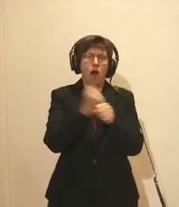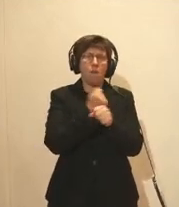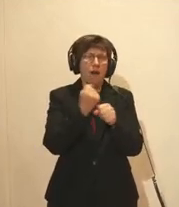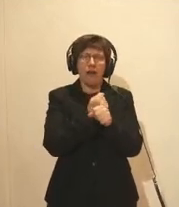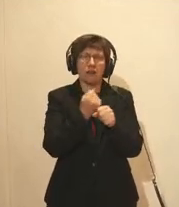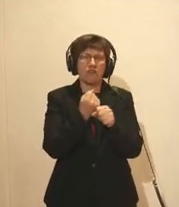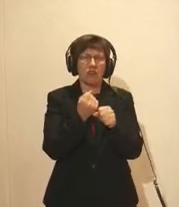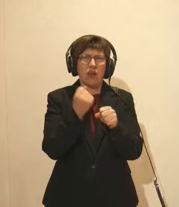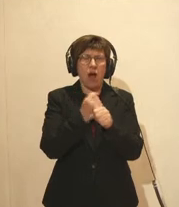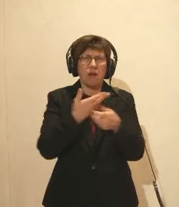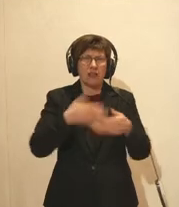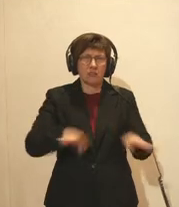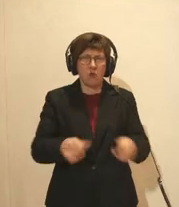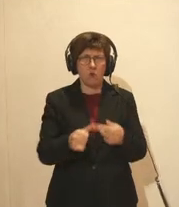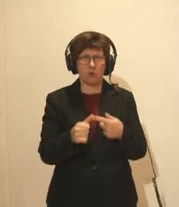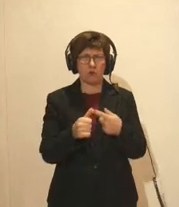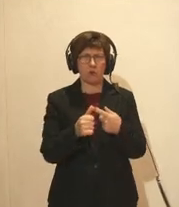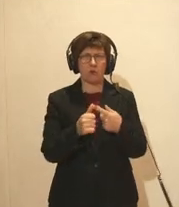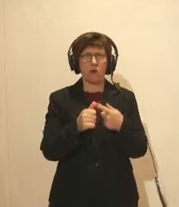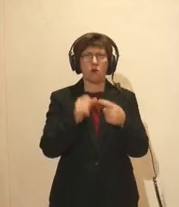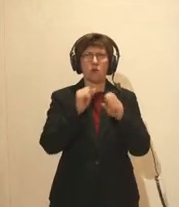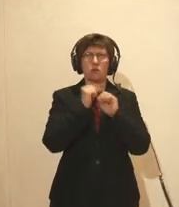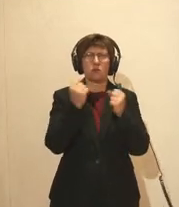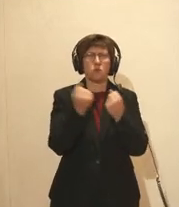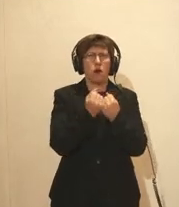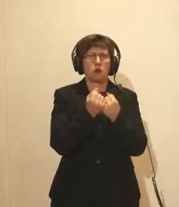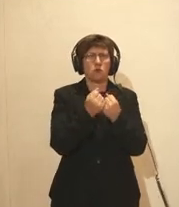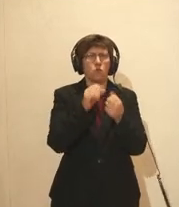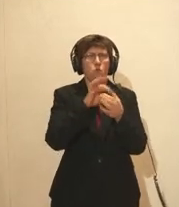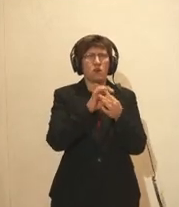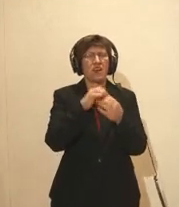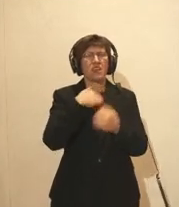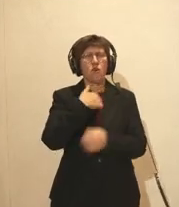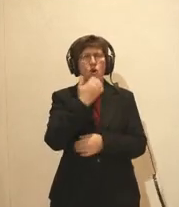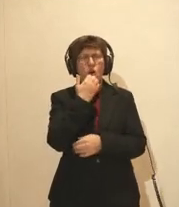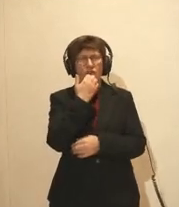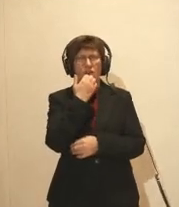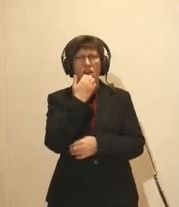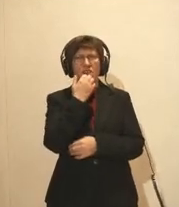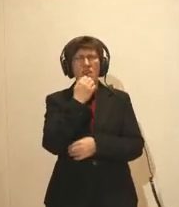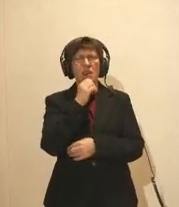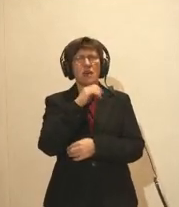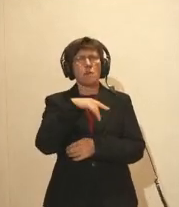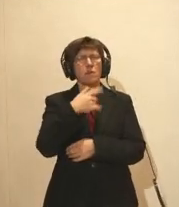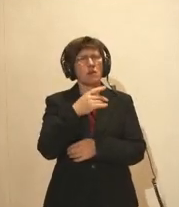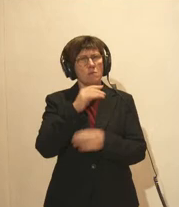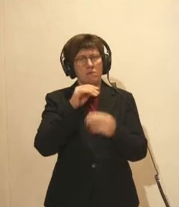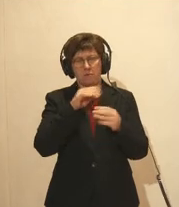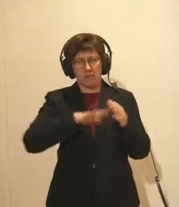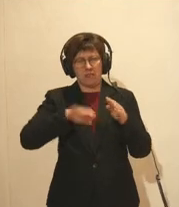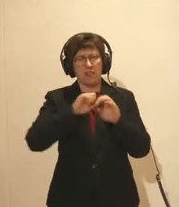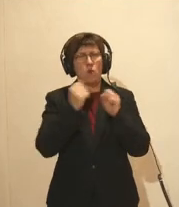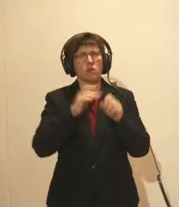erst dazu hergert wird internisten geführt und